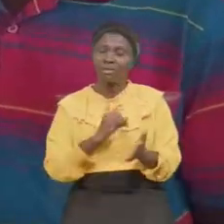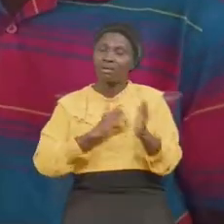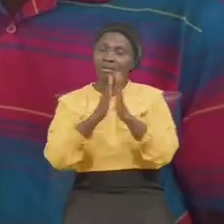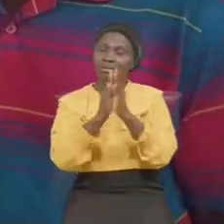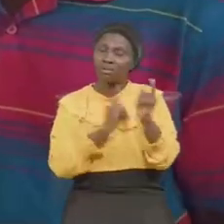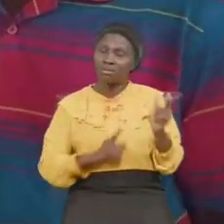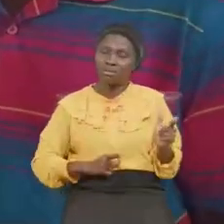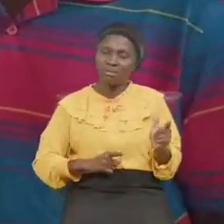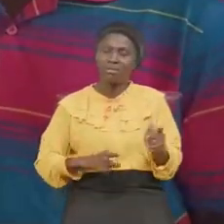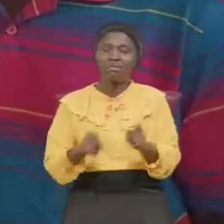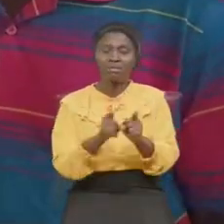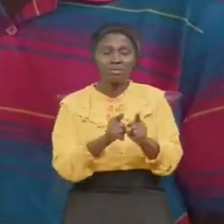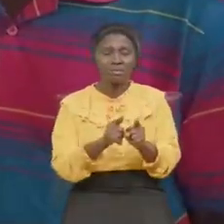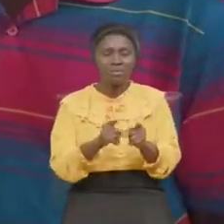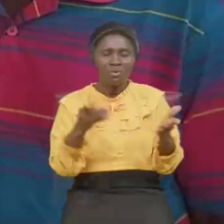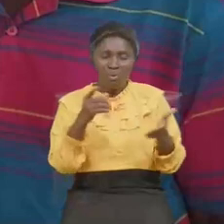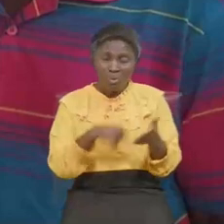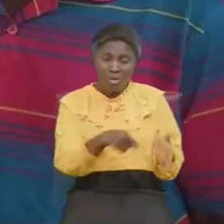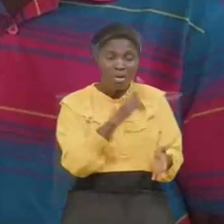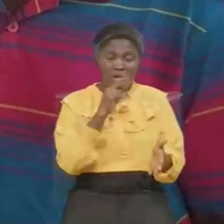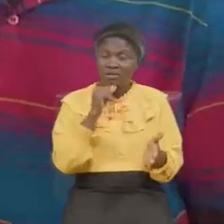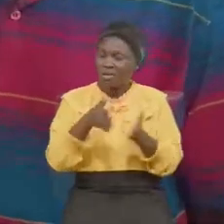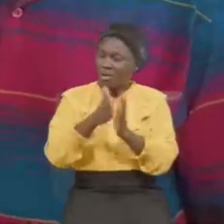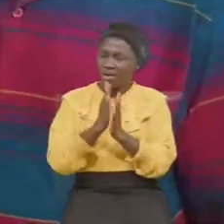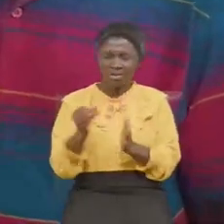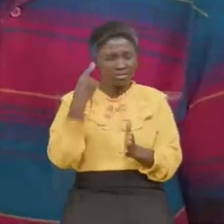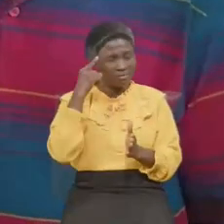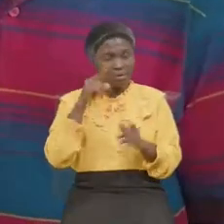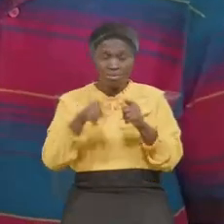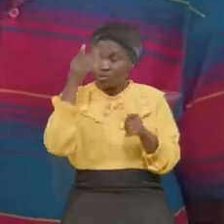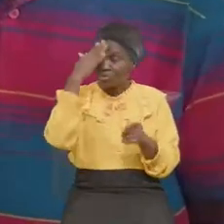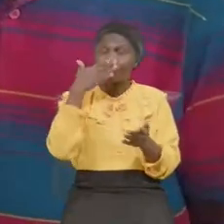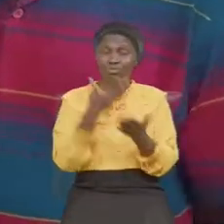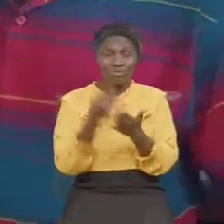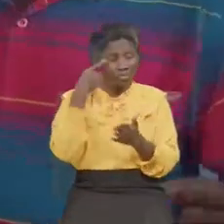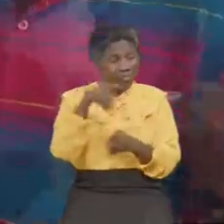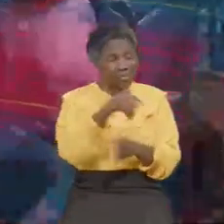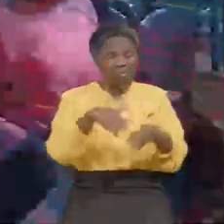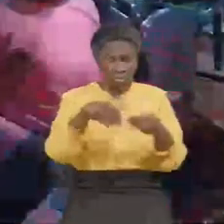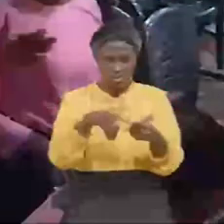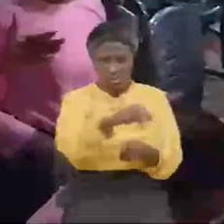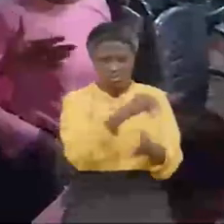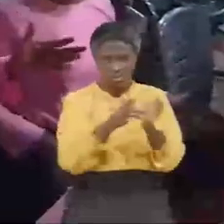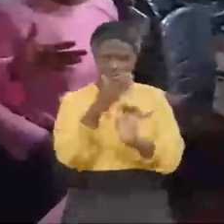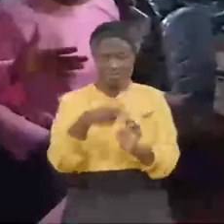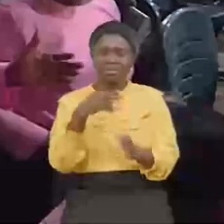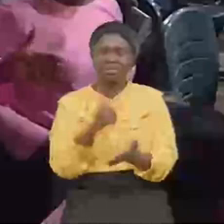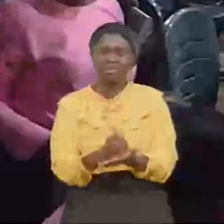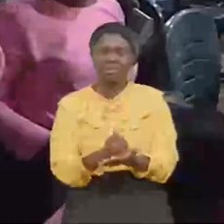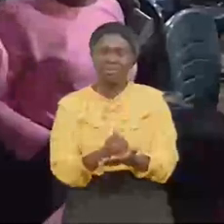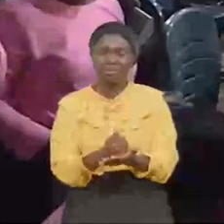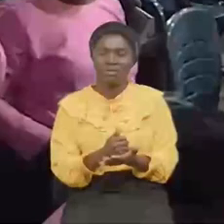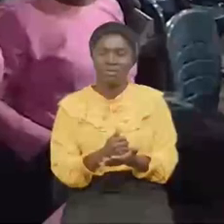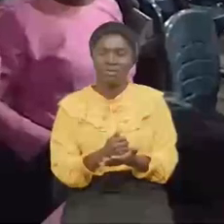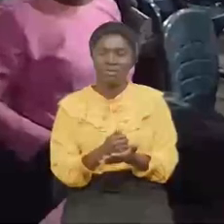Même ceux qui ne te demandent pas, mais tu sais que c'est bon pour eux, accorde-les cela au nom de Jésus. Plus